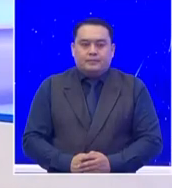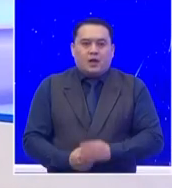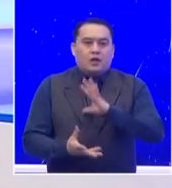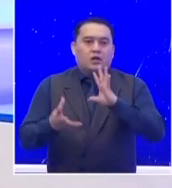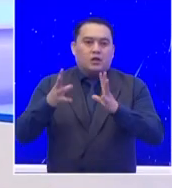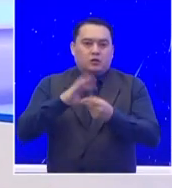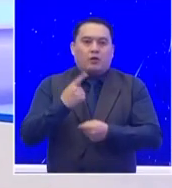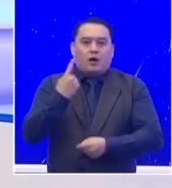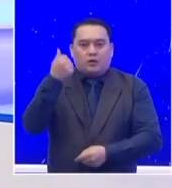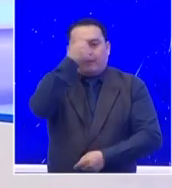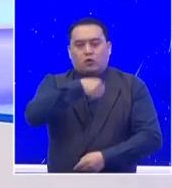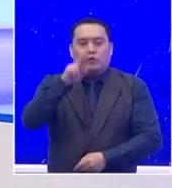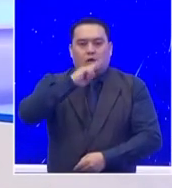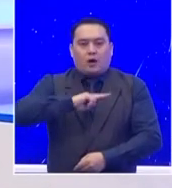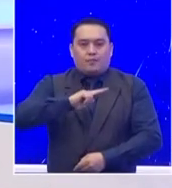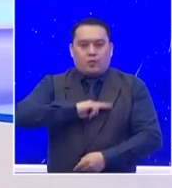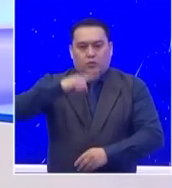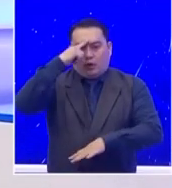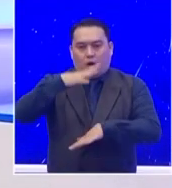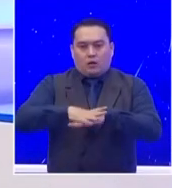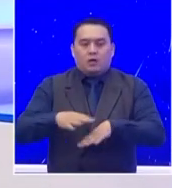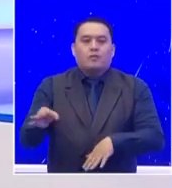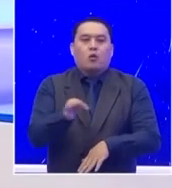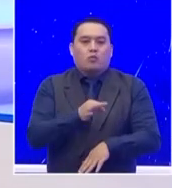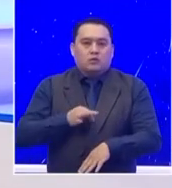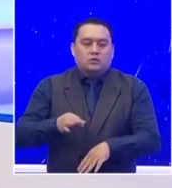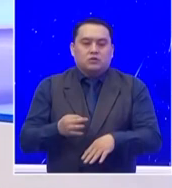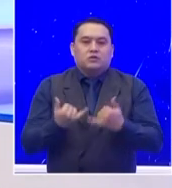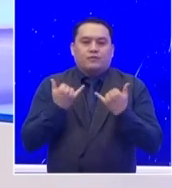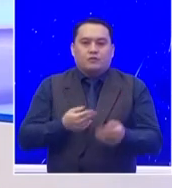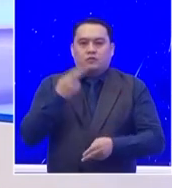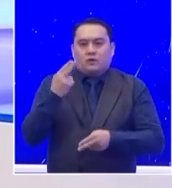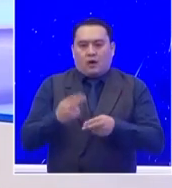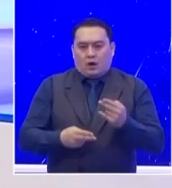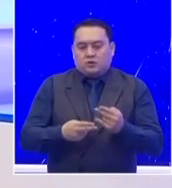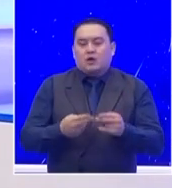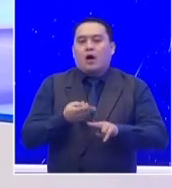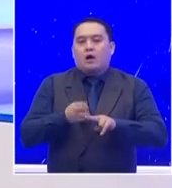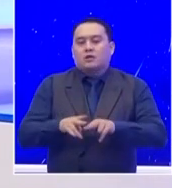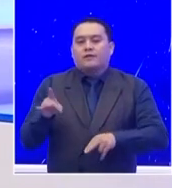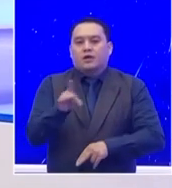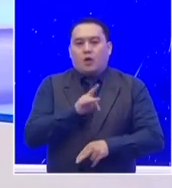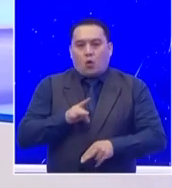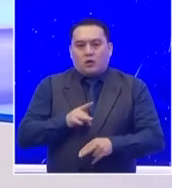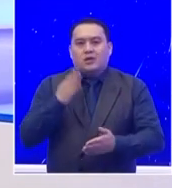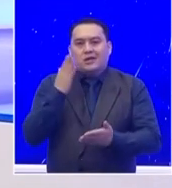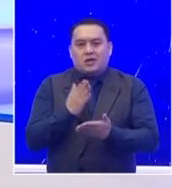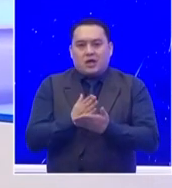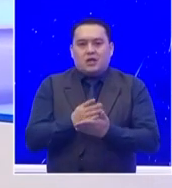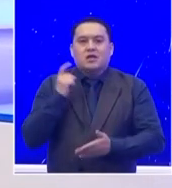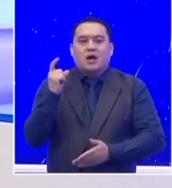Итог еще одного года работы акима области и его аппарата подвели сегодня. За этот период в регионе отмечен